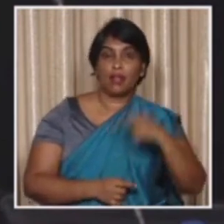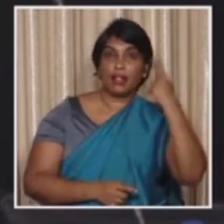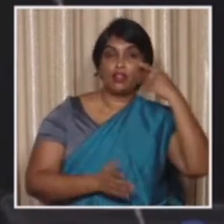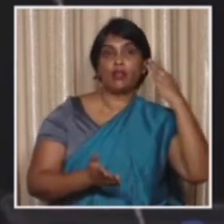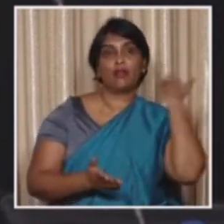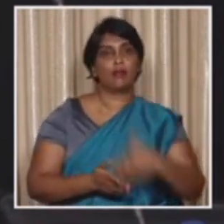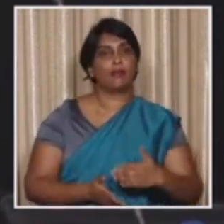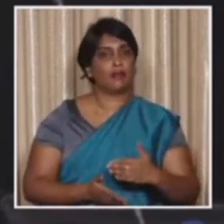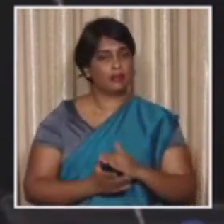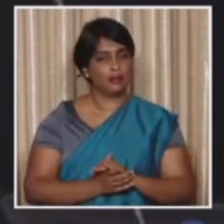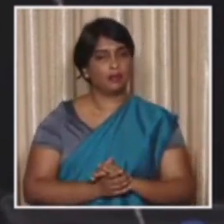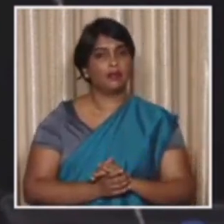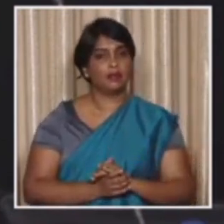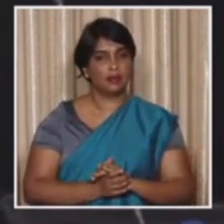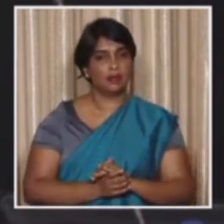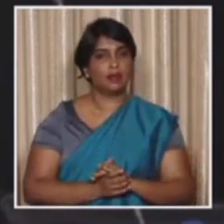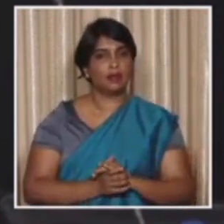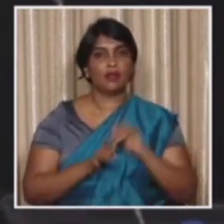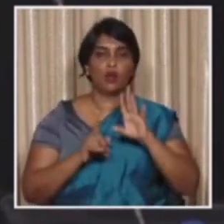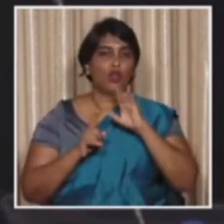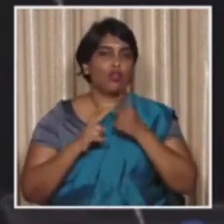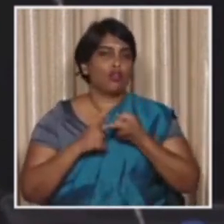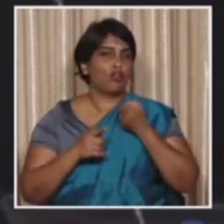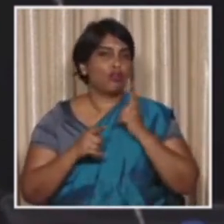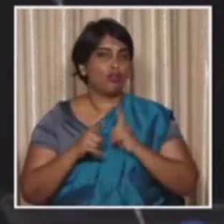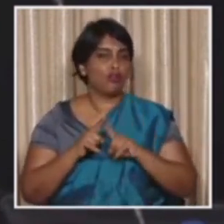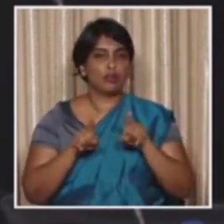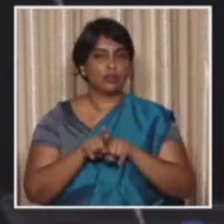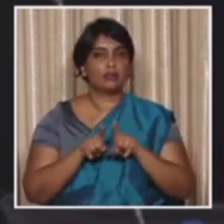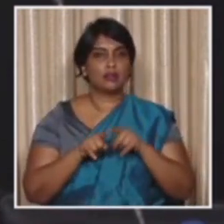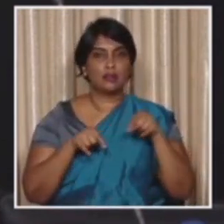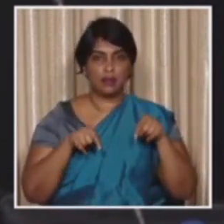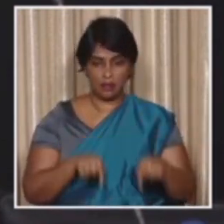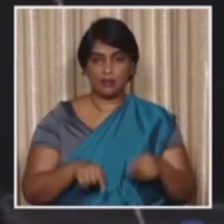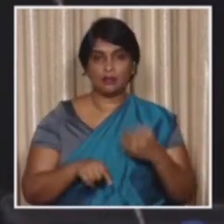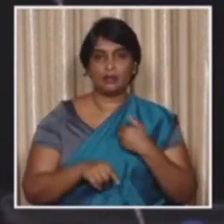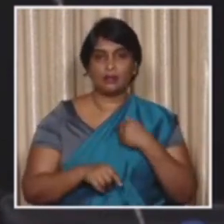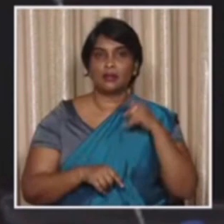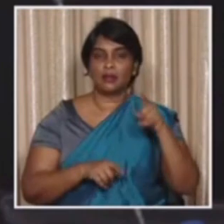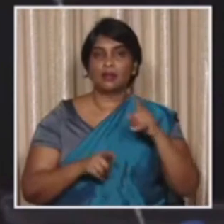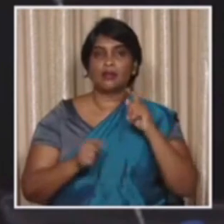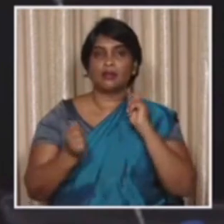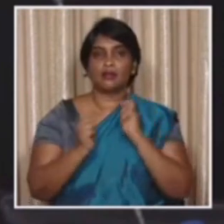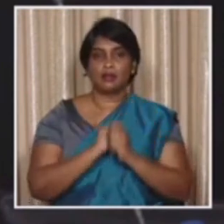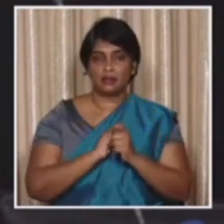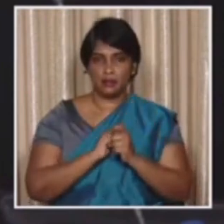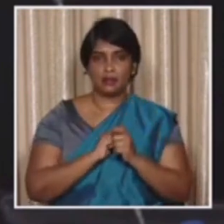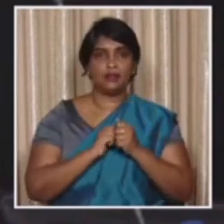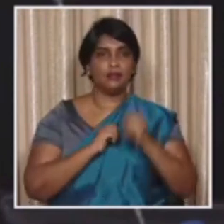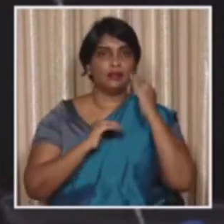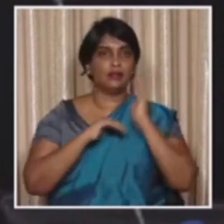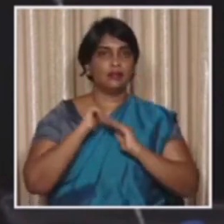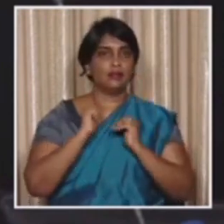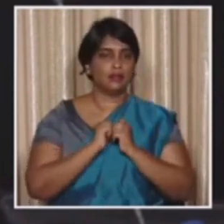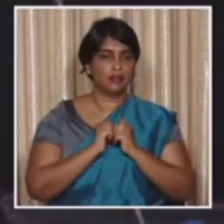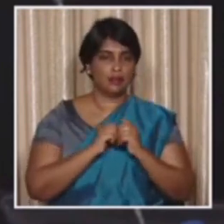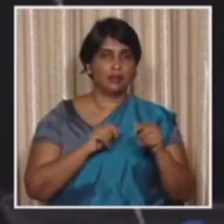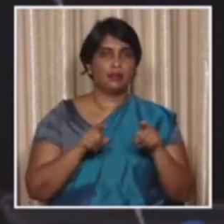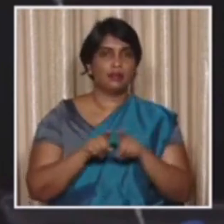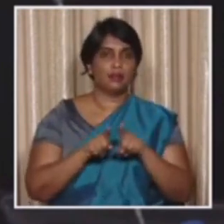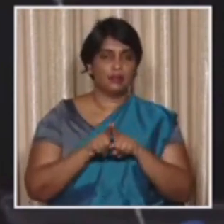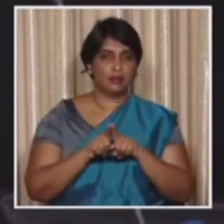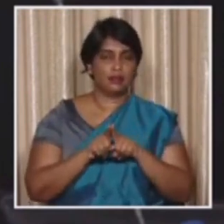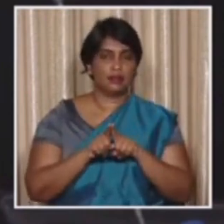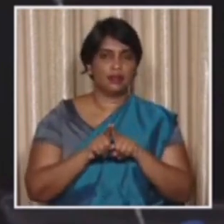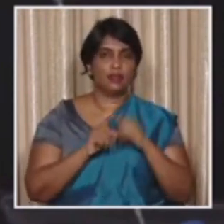kapai. Dah udah hari ngekhati itu mantamun aja dek kian nang, wenat, apikium wenat nambahin peni si tim, apikian a fake